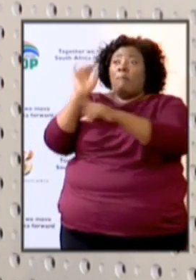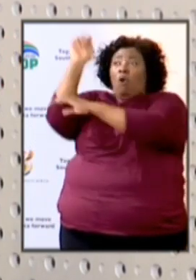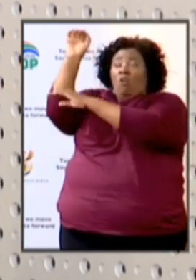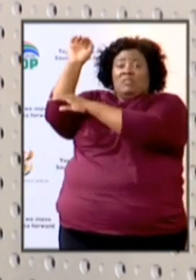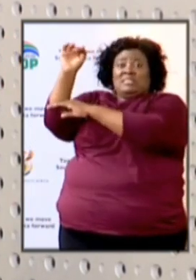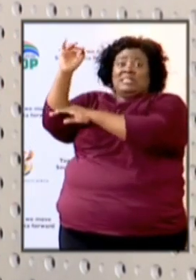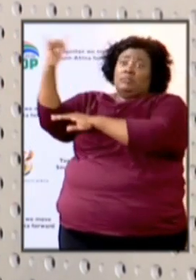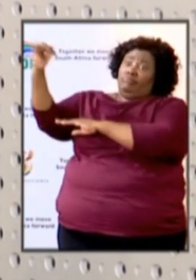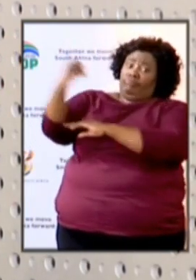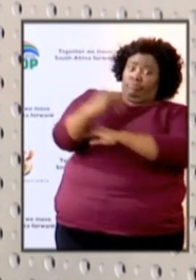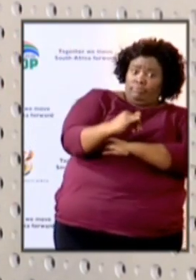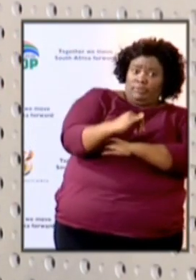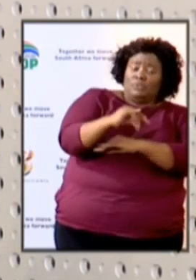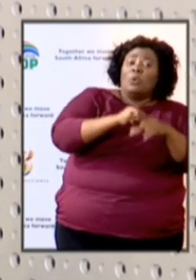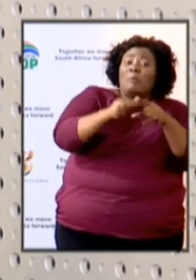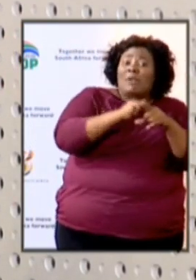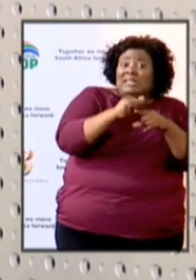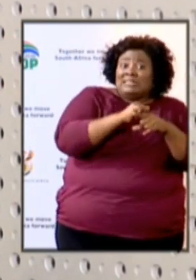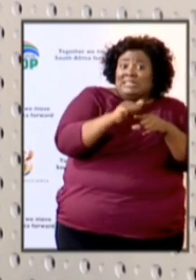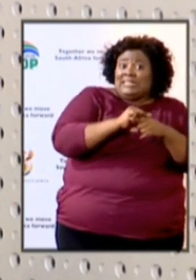bezopractisa i-emergency